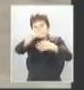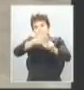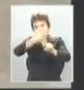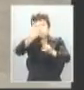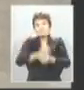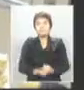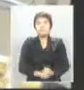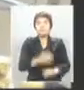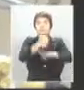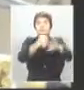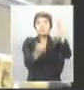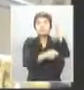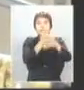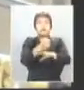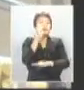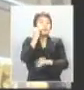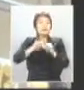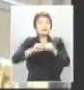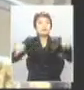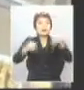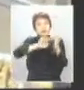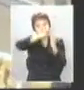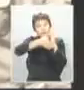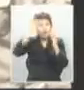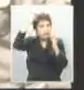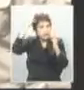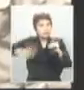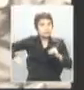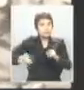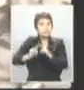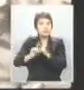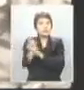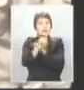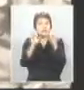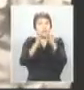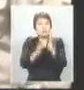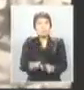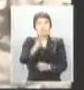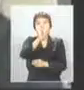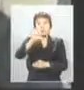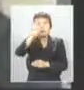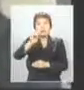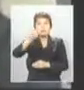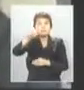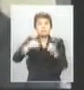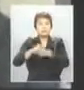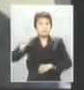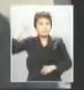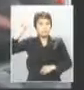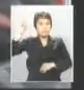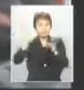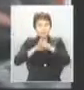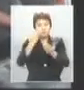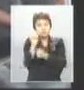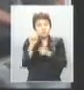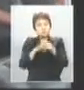ที่ติดกับเร้าและกรมพูชา จำนวน 894 คนร่วมกปฏิญาณตนจับปฏิบัิหน้าที่